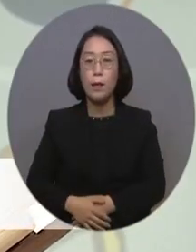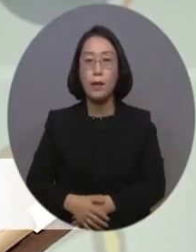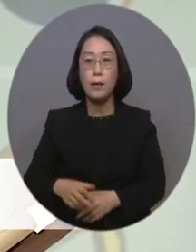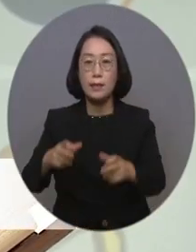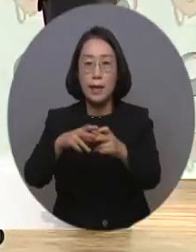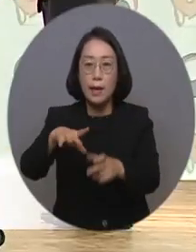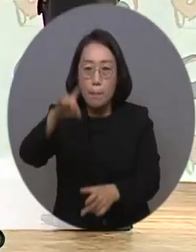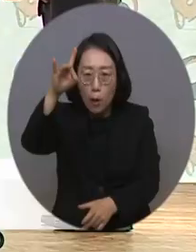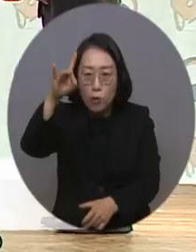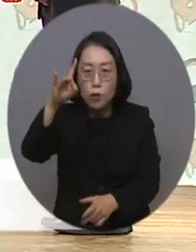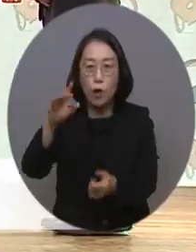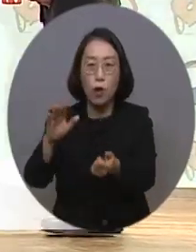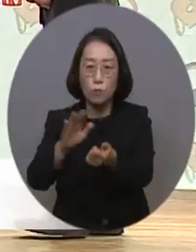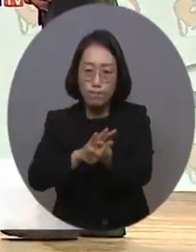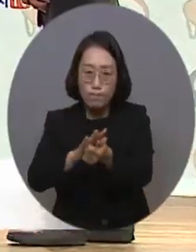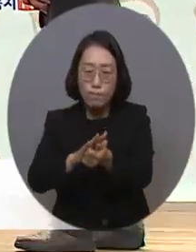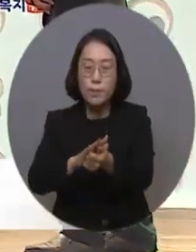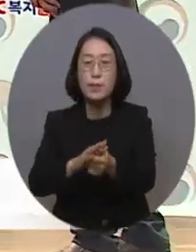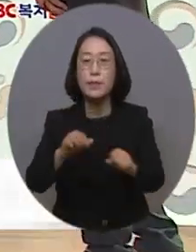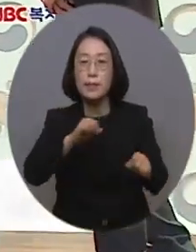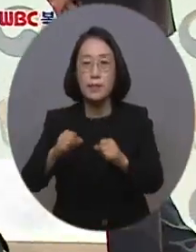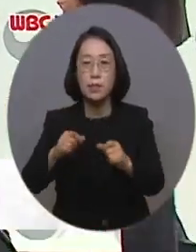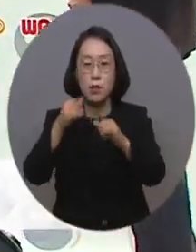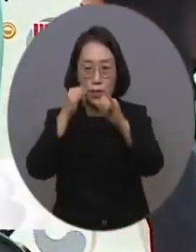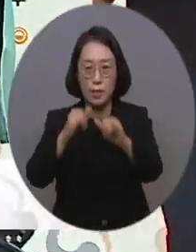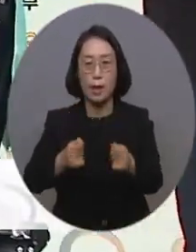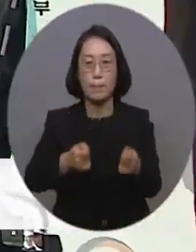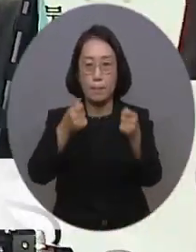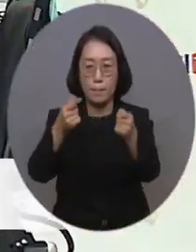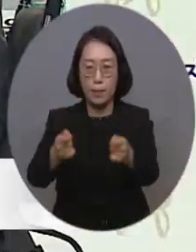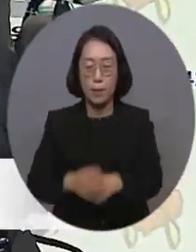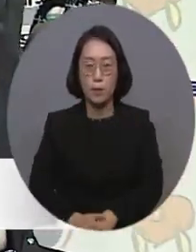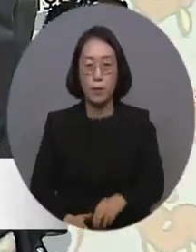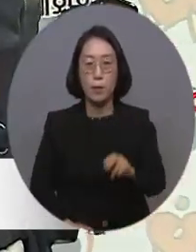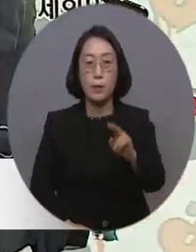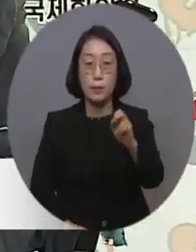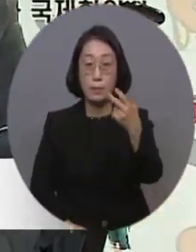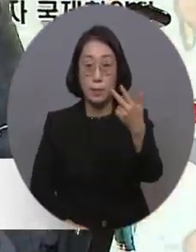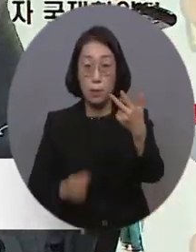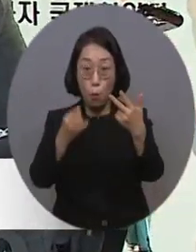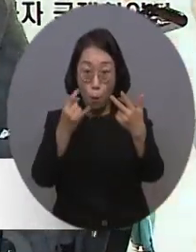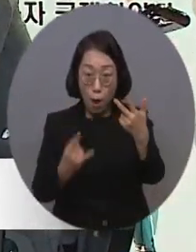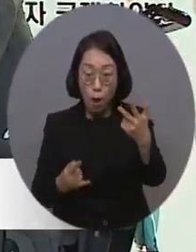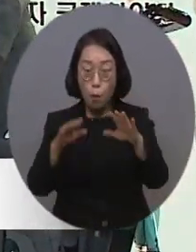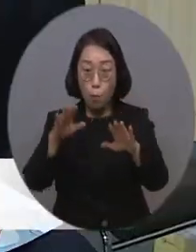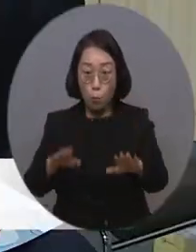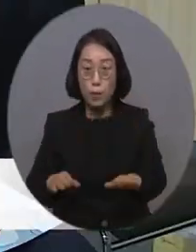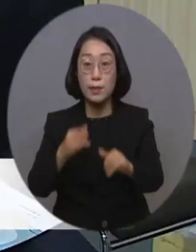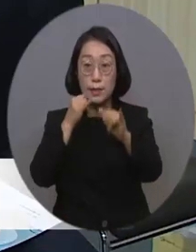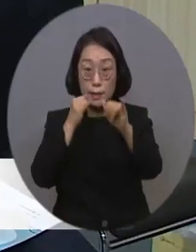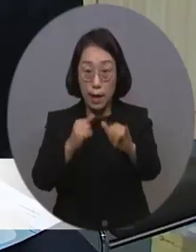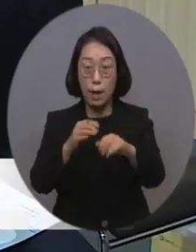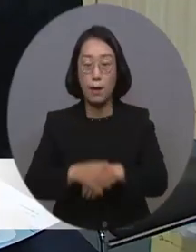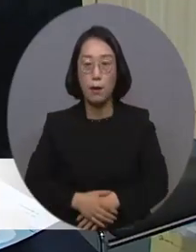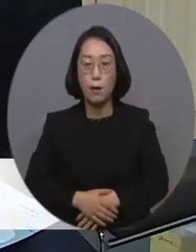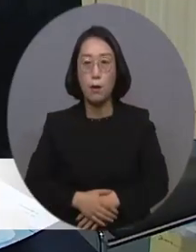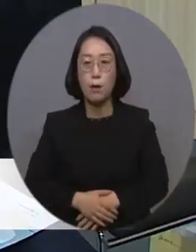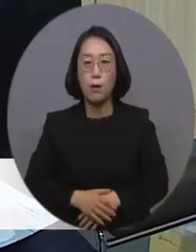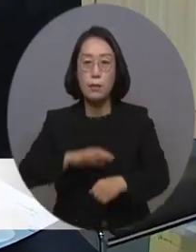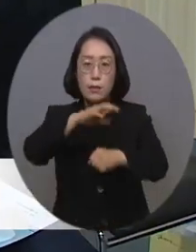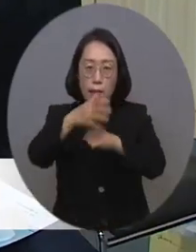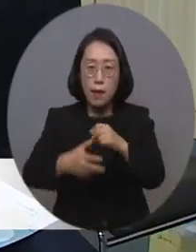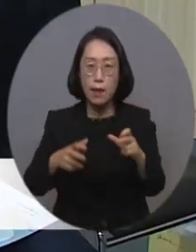먼저 실천상 시상식이 열렸습니다. 올해로 27회를 맞은 장애인 먼저 실천상 시상식은 유엔이 정한